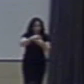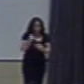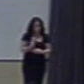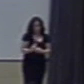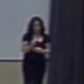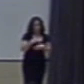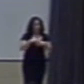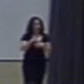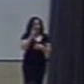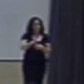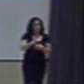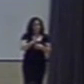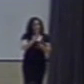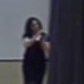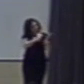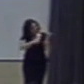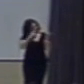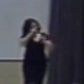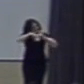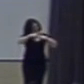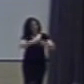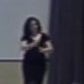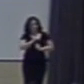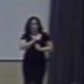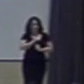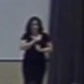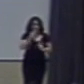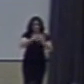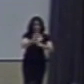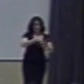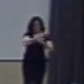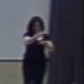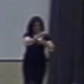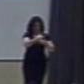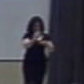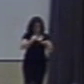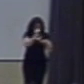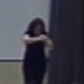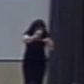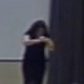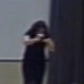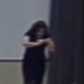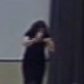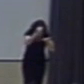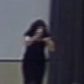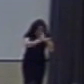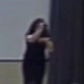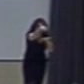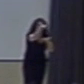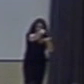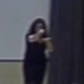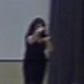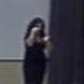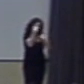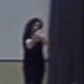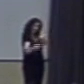I que el centre de l'interès, que el periodista que està escrivint estigui pensant en les persones i no en què em dirà el